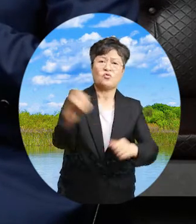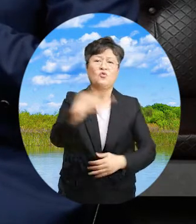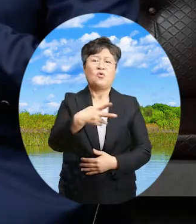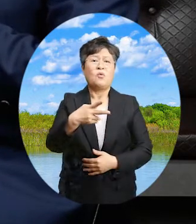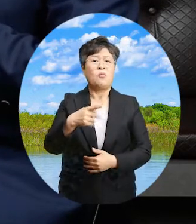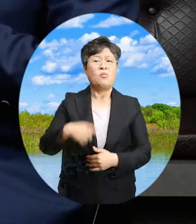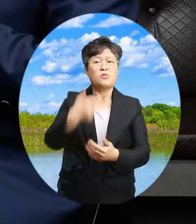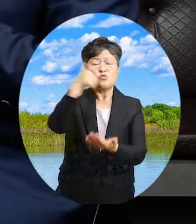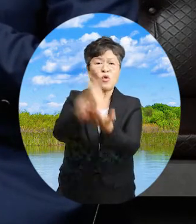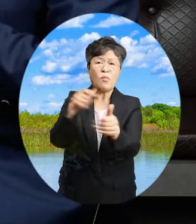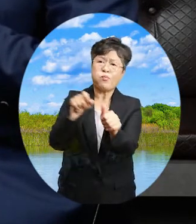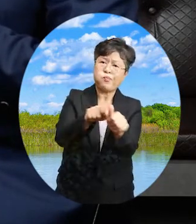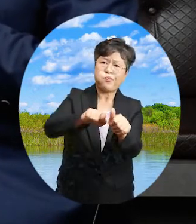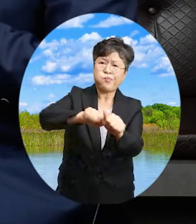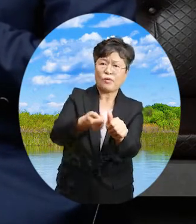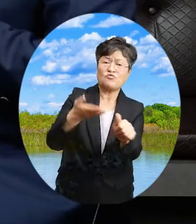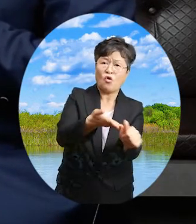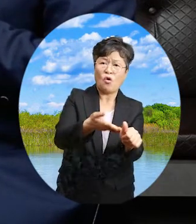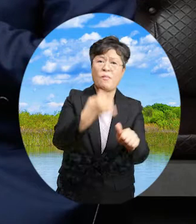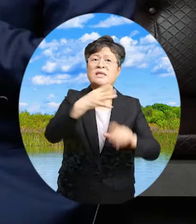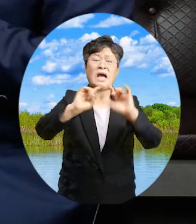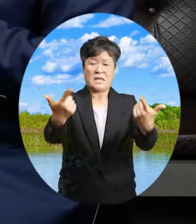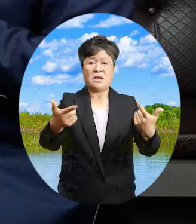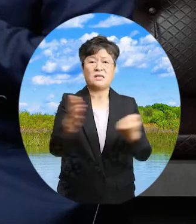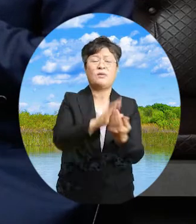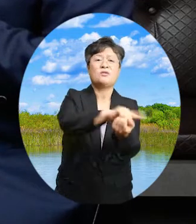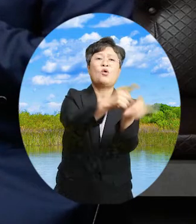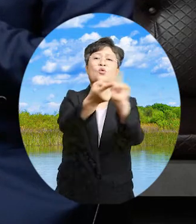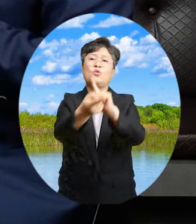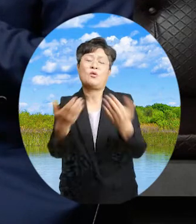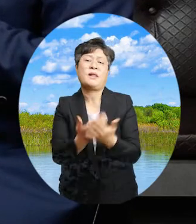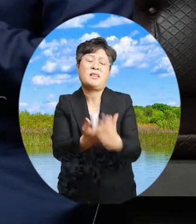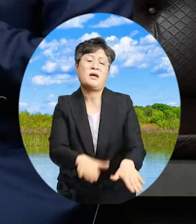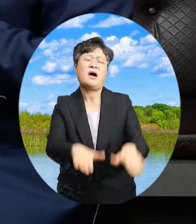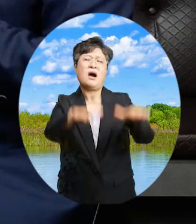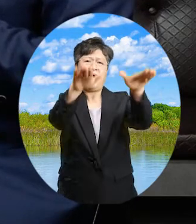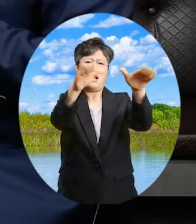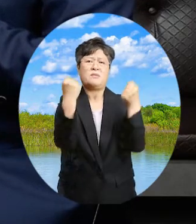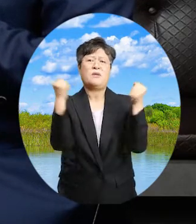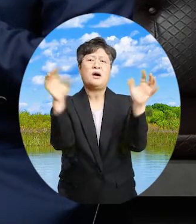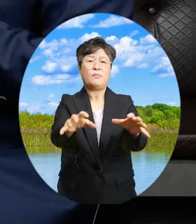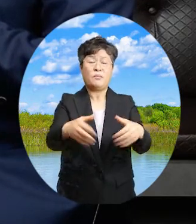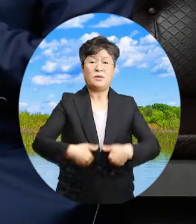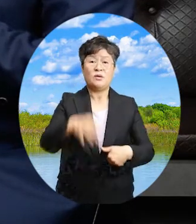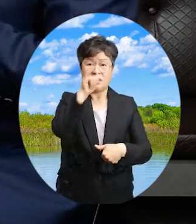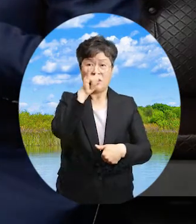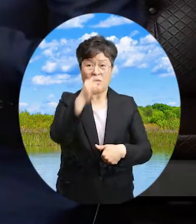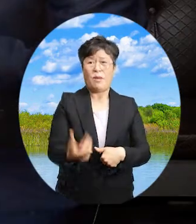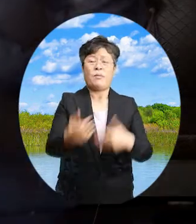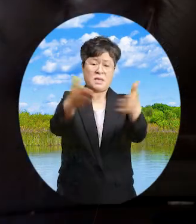들고 특히 저는 원천천이 그렇다고 보는 거예요. 아. 예, 원천천 같은 경우는 그런 기업까지 포함하는 TF가 저는 굉장히 필요하다 이렇게 보고